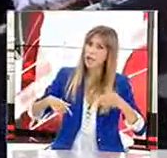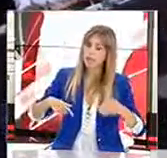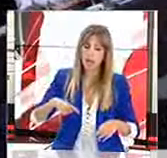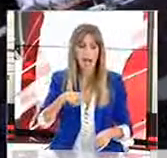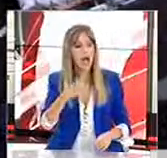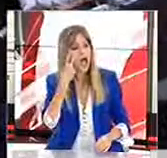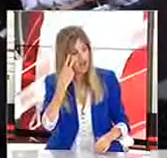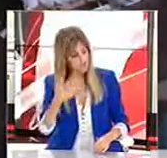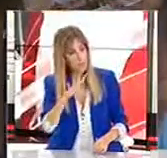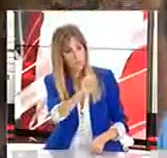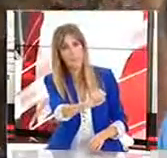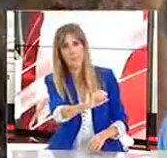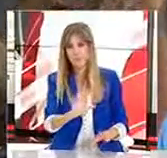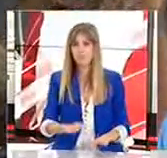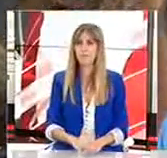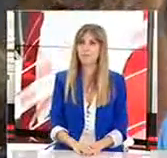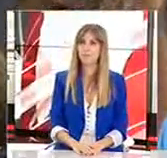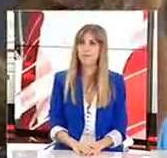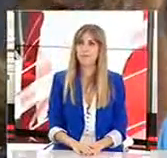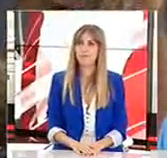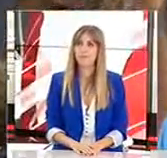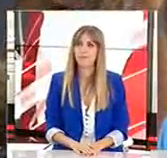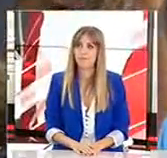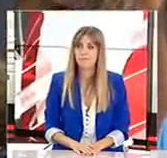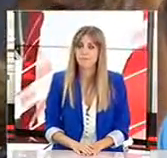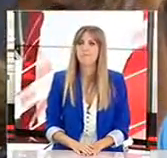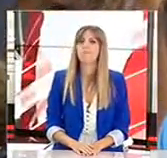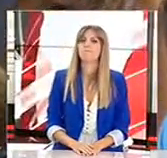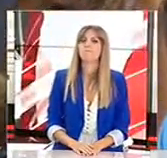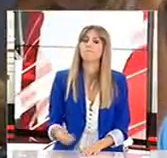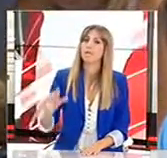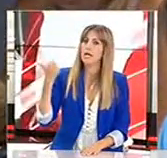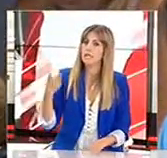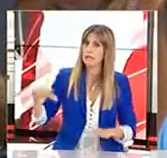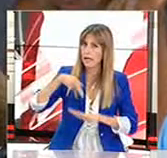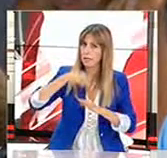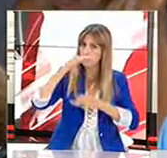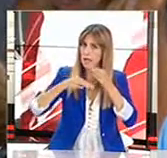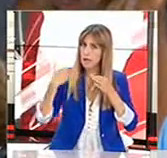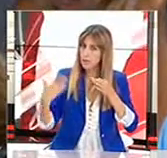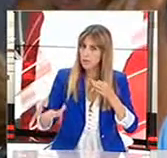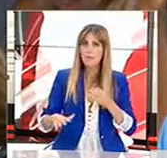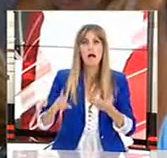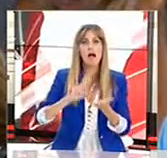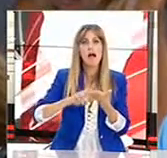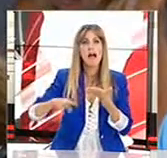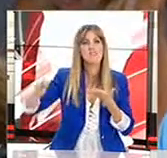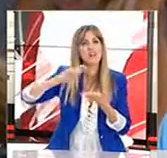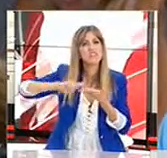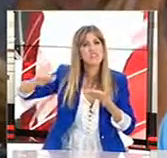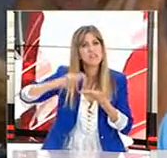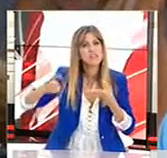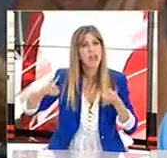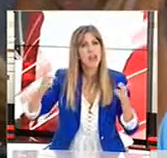χθες και συγκεκριμένα έχετε αναφερθεί, νομίζω, στα περισσότερα. Στη μείωση των ασφαλιστικών εισφορών για τους ελεύθερους